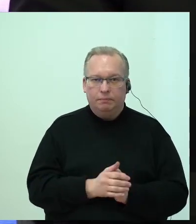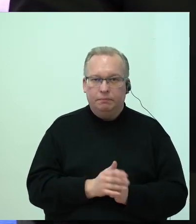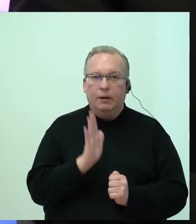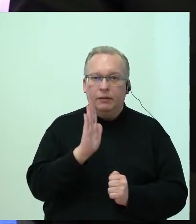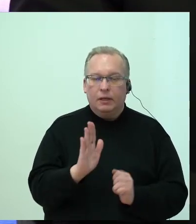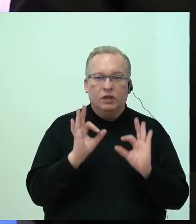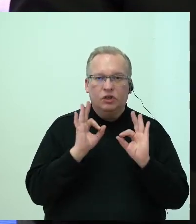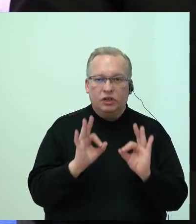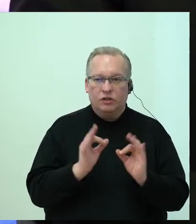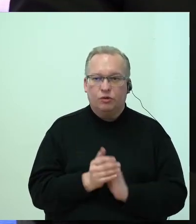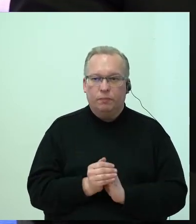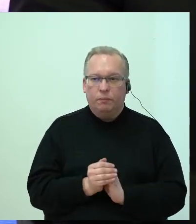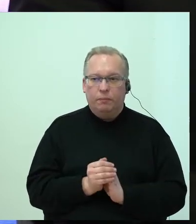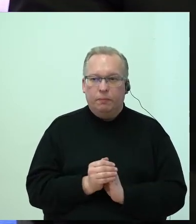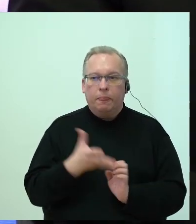Tad iš tiesų visi